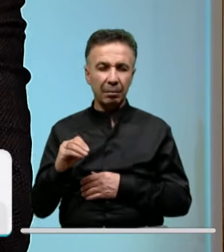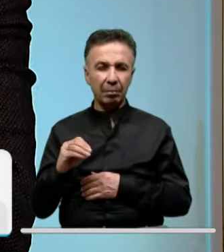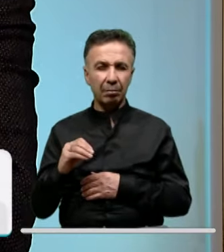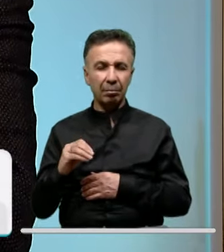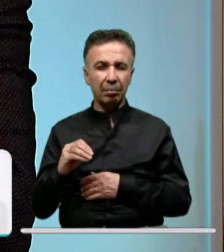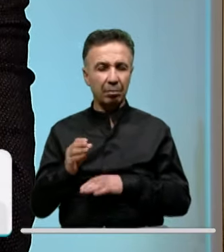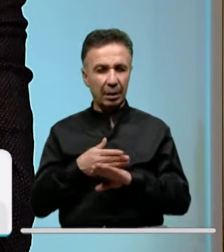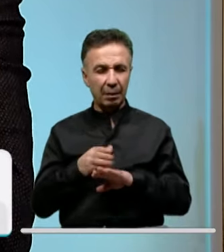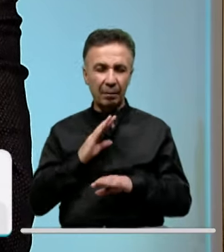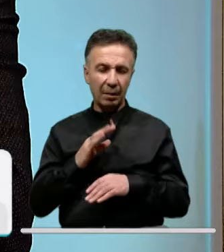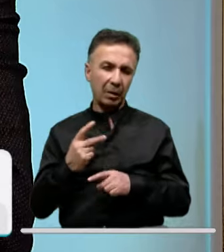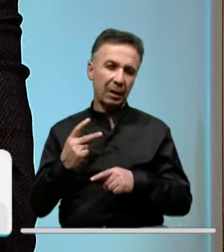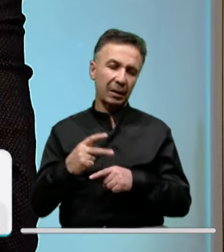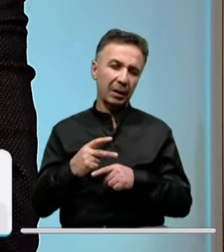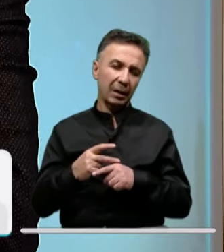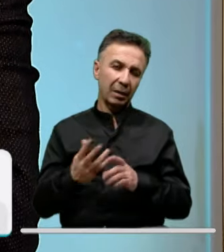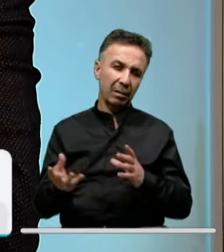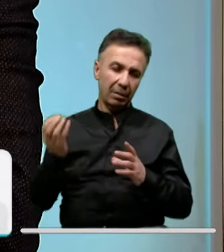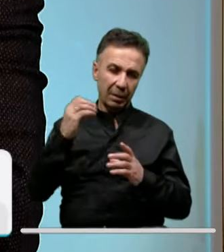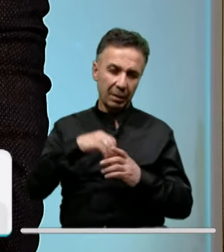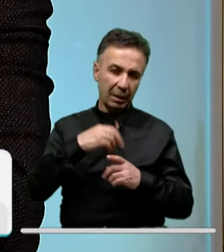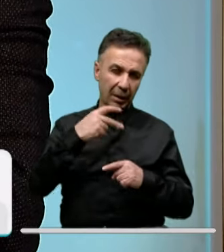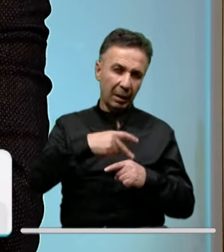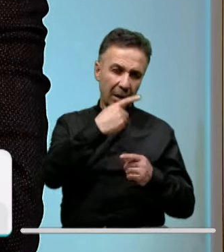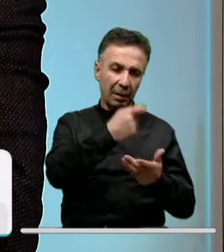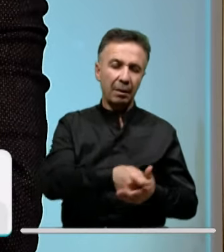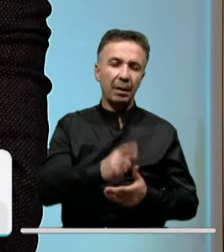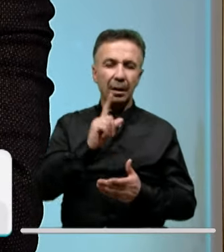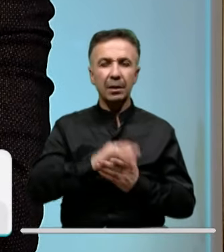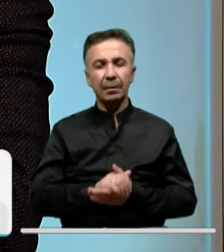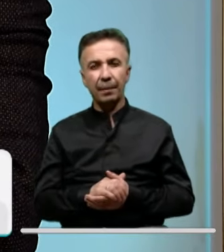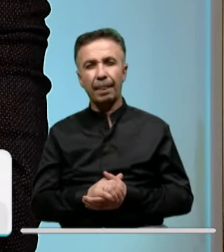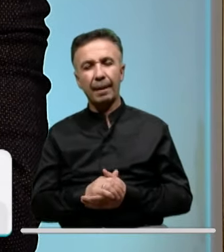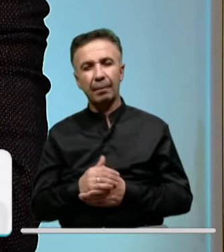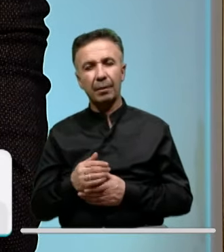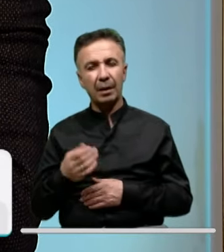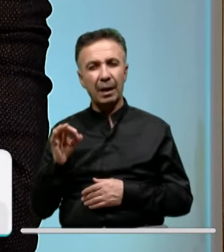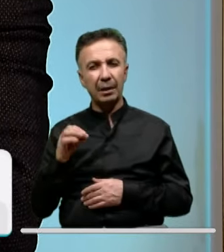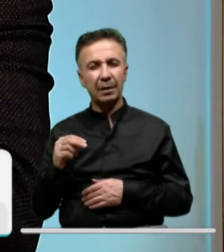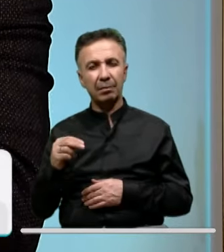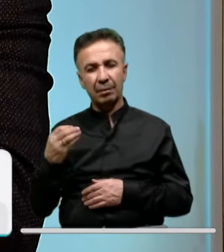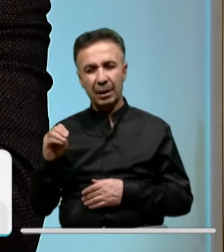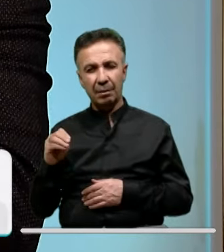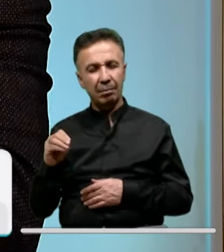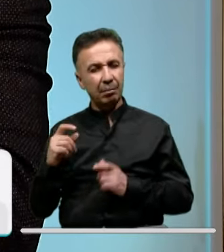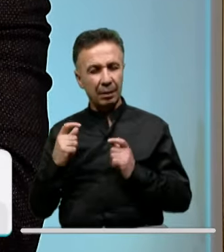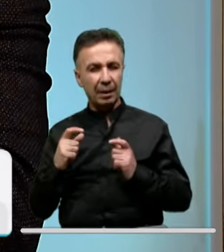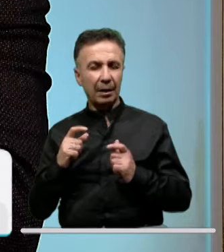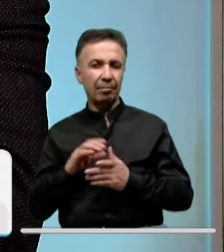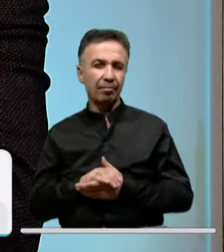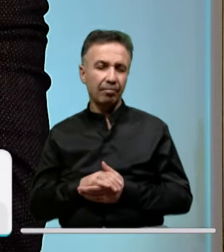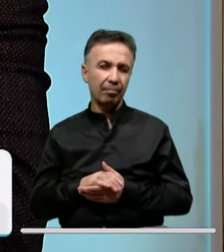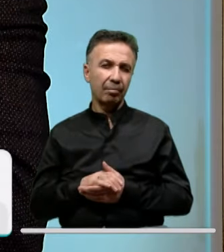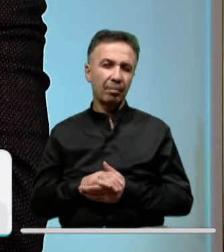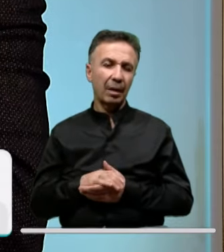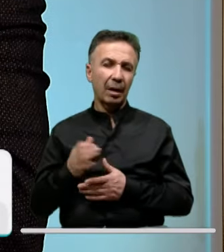Bunların da zekata tabi olduğunu da hatırlatmak istiyorum. Ama konu kuyumculuk, kuyumcu esnafı olunca kuyumculuk öyle kolay bir şey